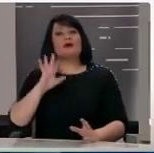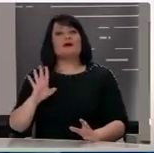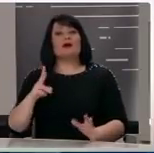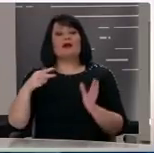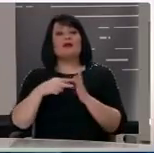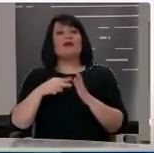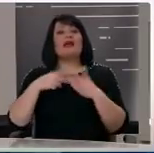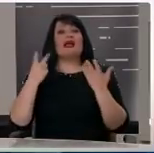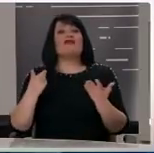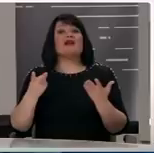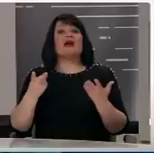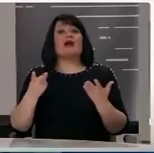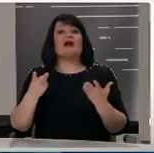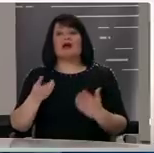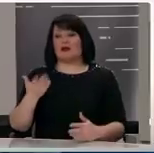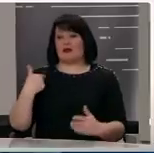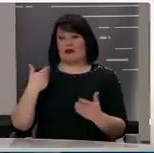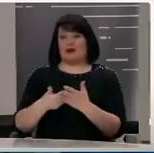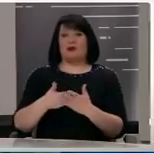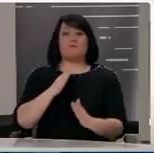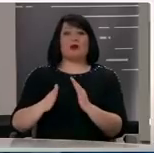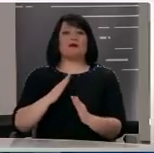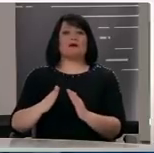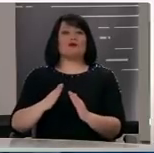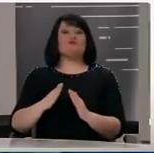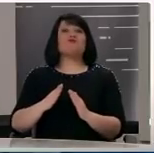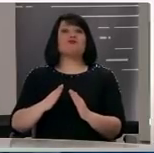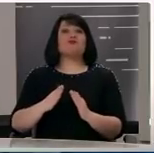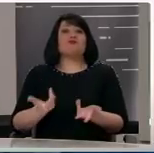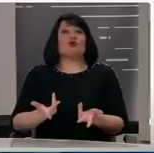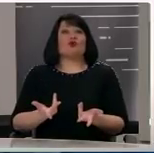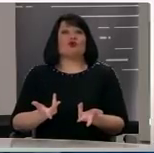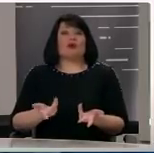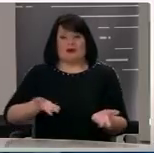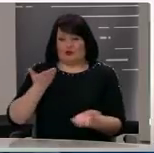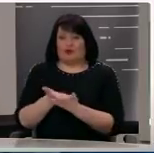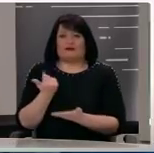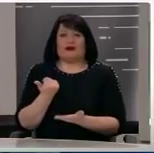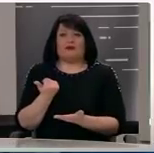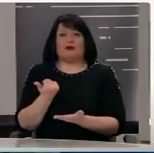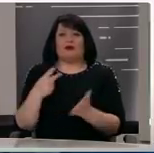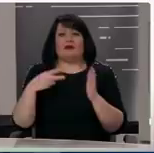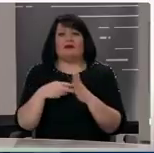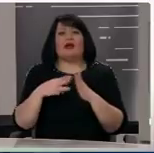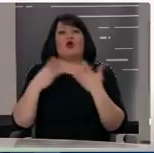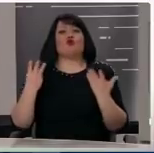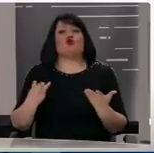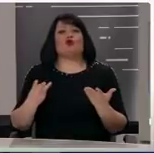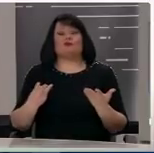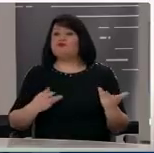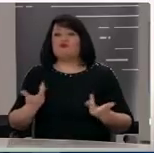Το 2017 μέχρι το Μάρτιο πού ήσασταν? Το 2018